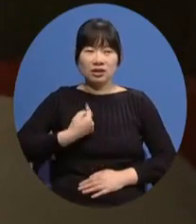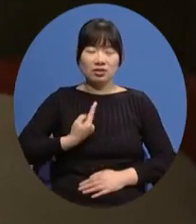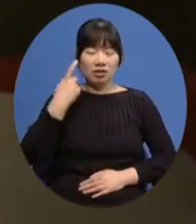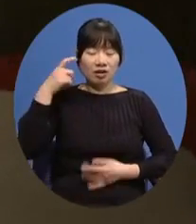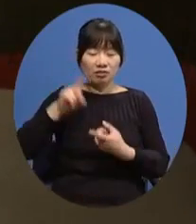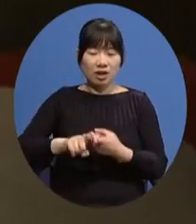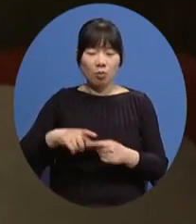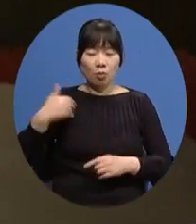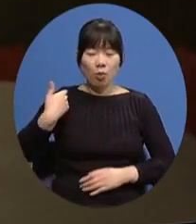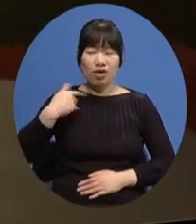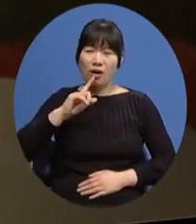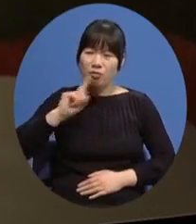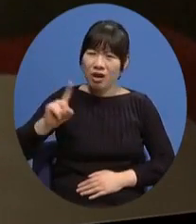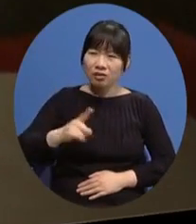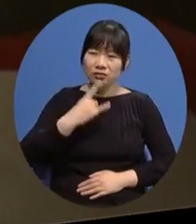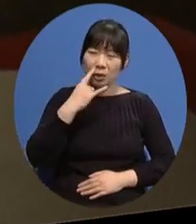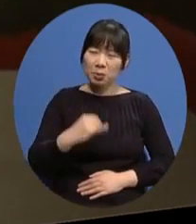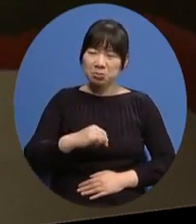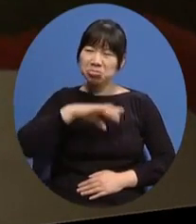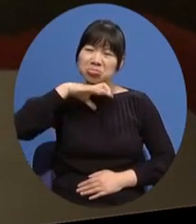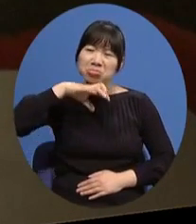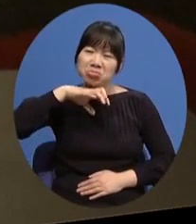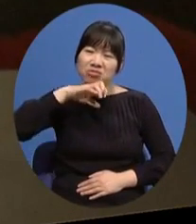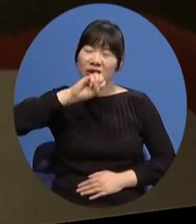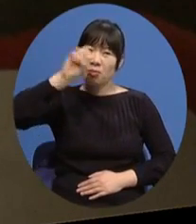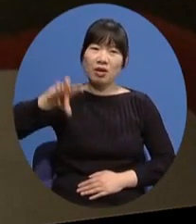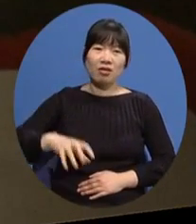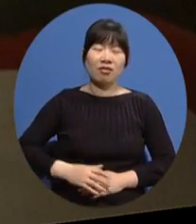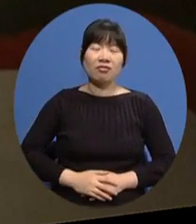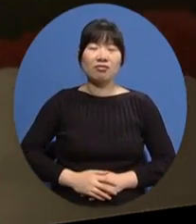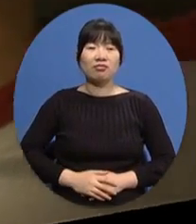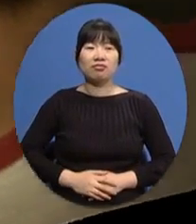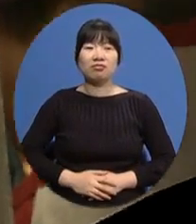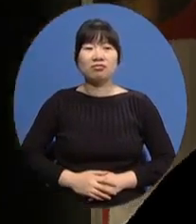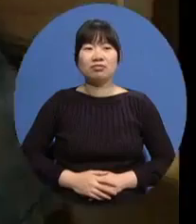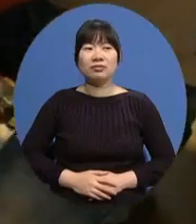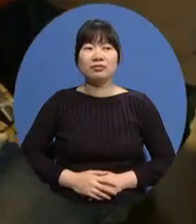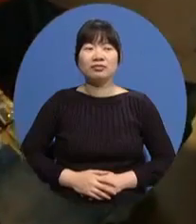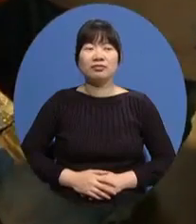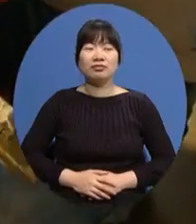자신의 관심사를 모른다며 퉁명스럽게 대꾸합니다.